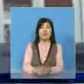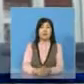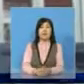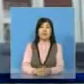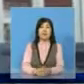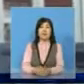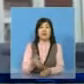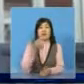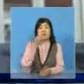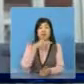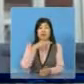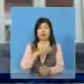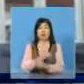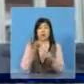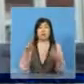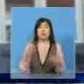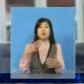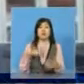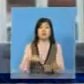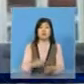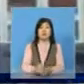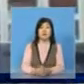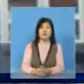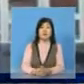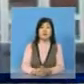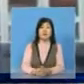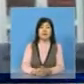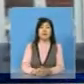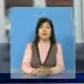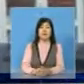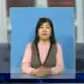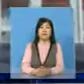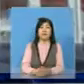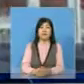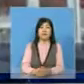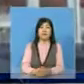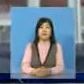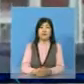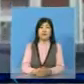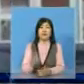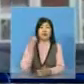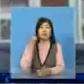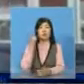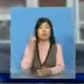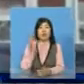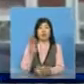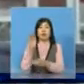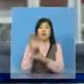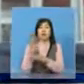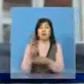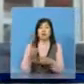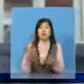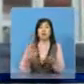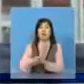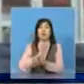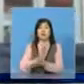Дәріхана толтыра берген не болады ол? Ал не керек баспай? Мен ойлаған жоқпын. Киоскі бар, газет сатып жатыр. Мына